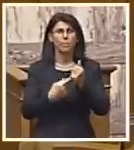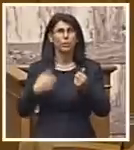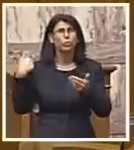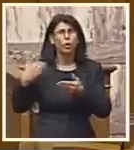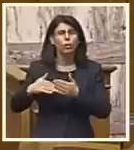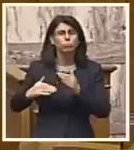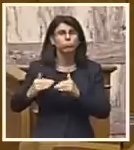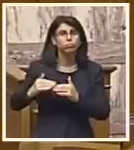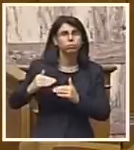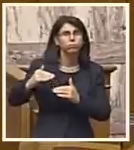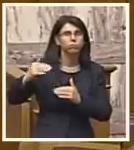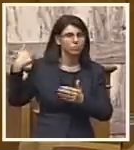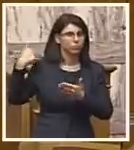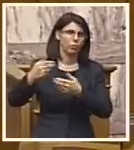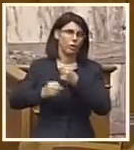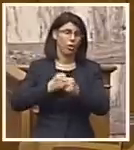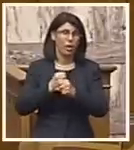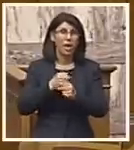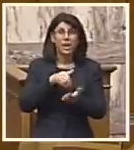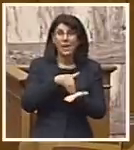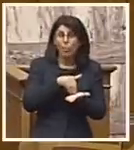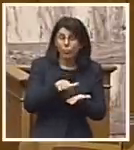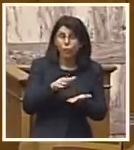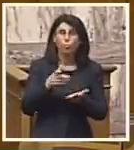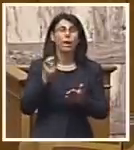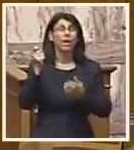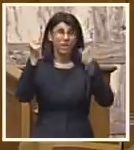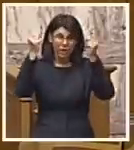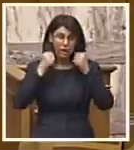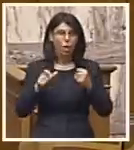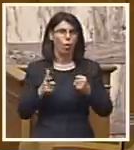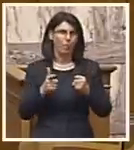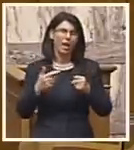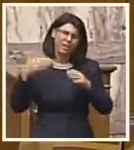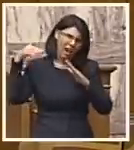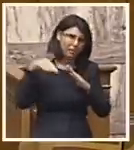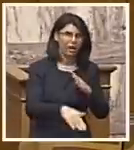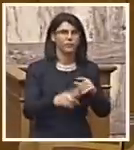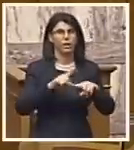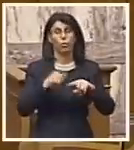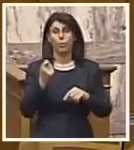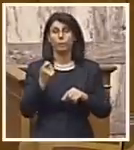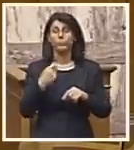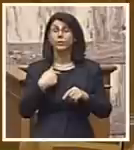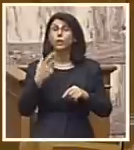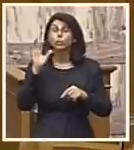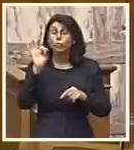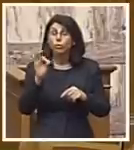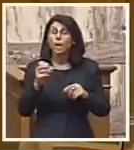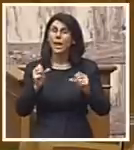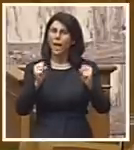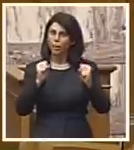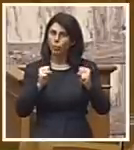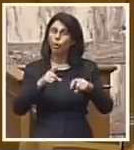χρόνια. Να αποφύγουμε τη χρεοκοπία και την κατάρρευση της ελληνικής οικονομίας. Να εγγυηθούμε τη διατήρηση